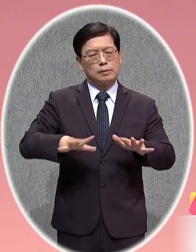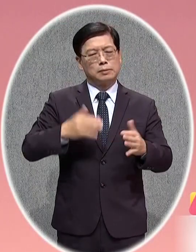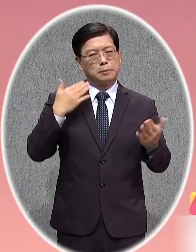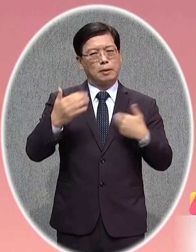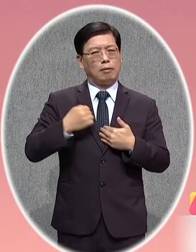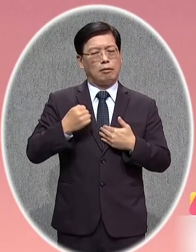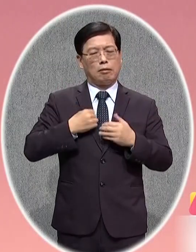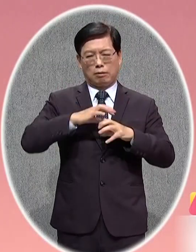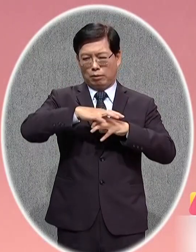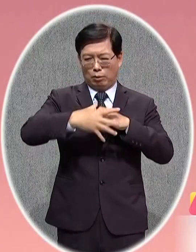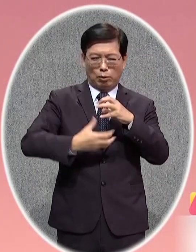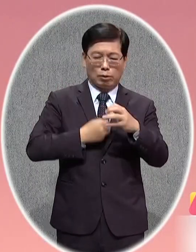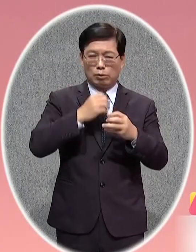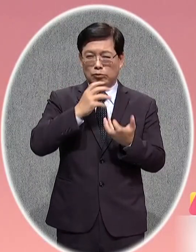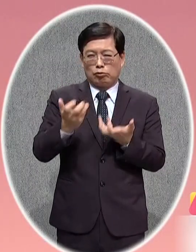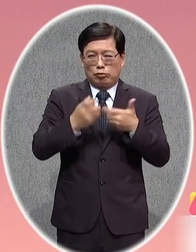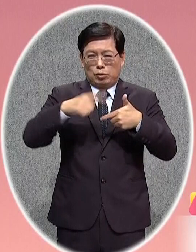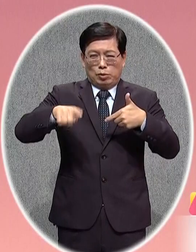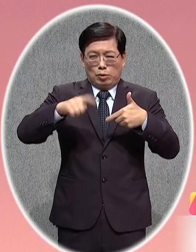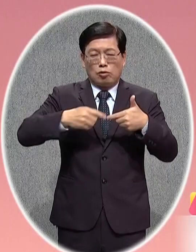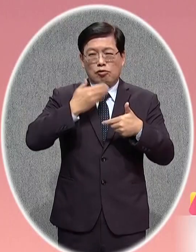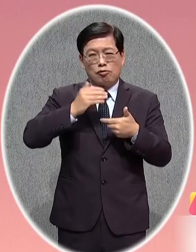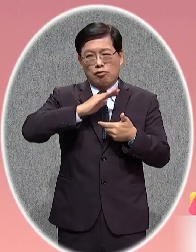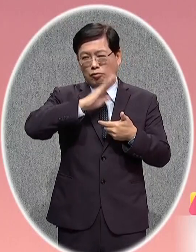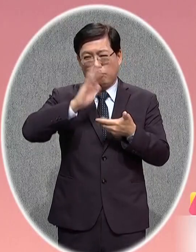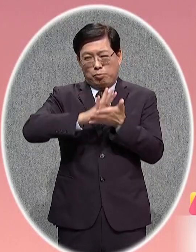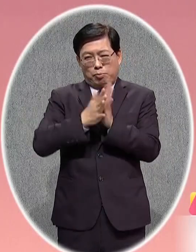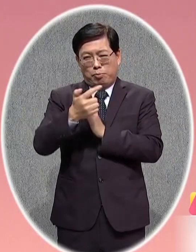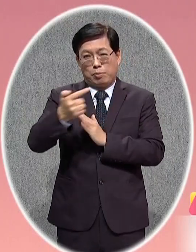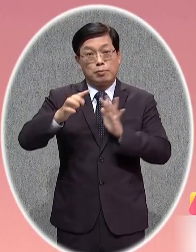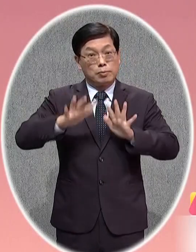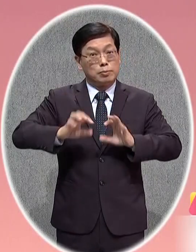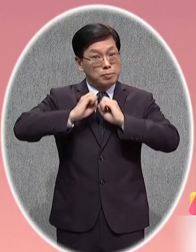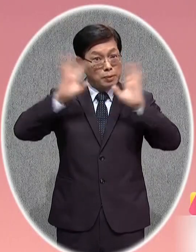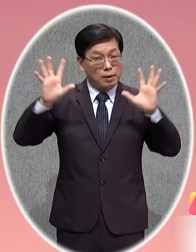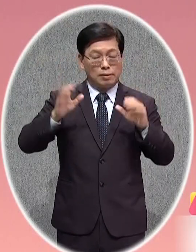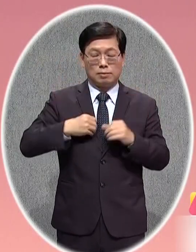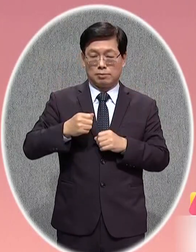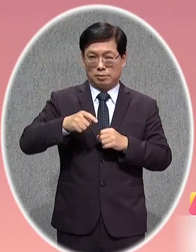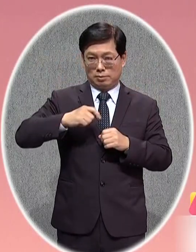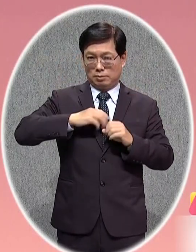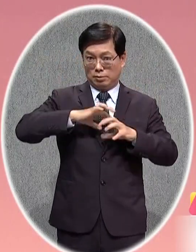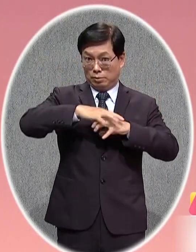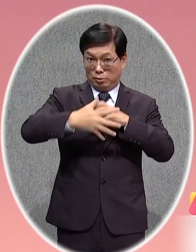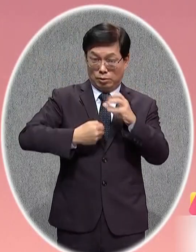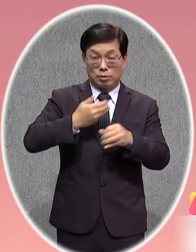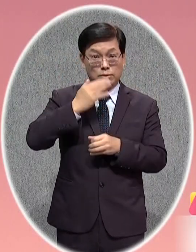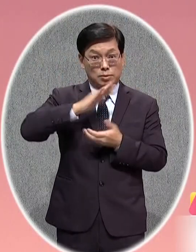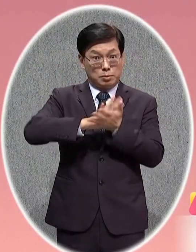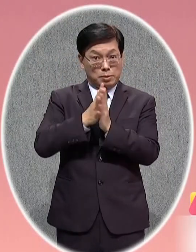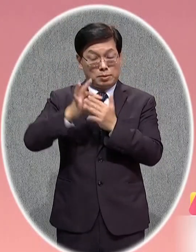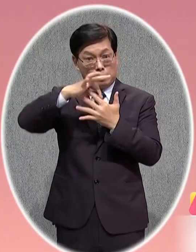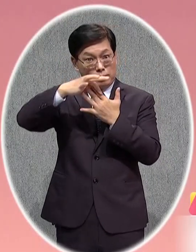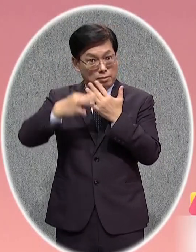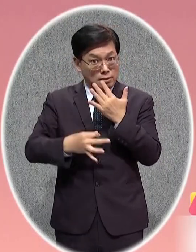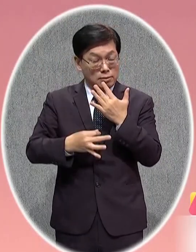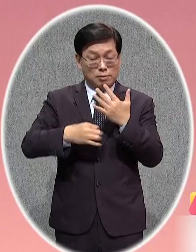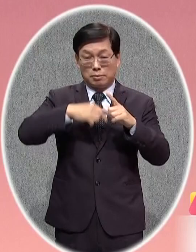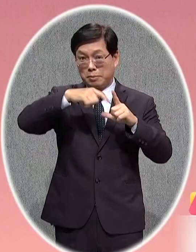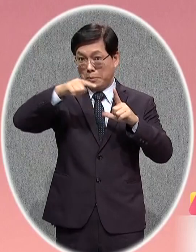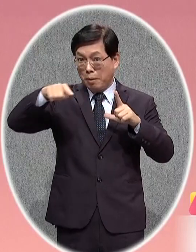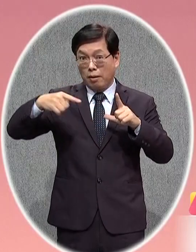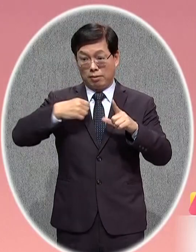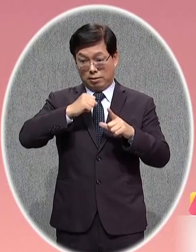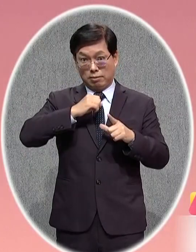知道全球暖化、气候变迁，最近才刚刚发布的全球气候变迁指标，事实上我们台